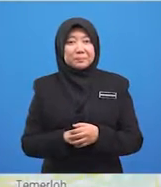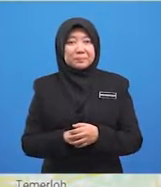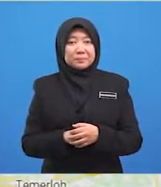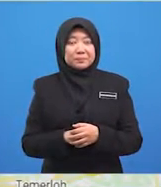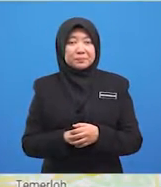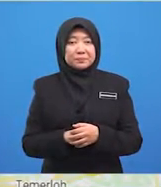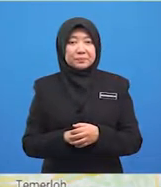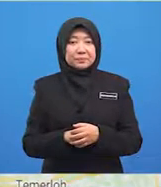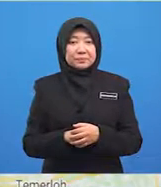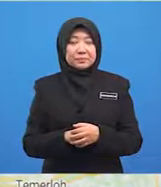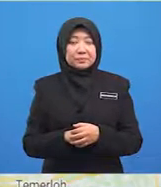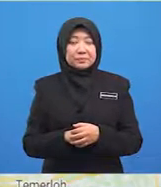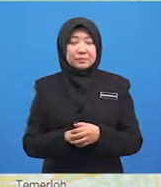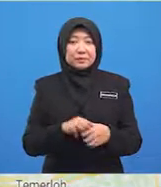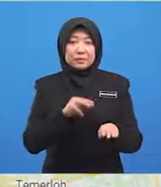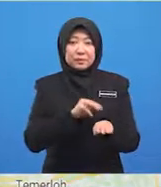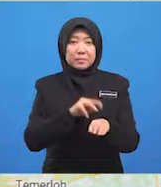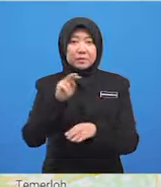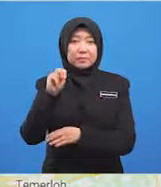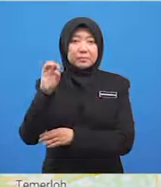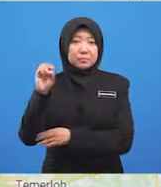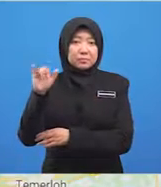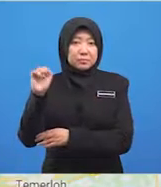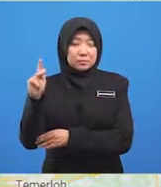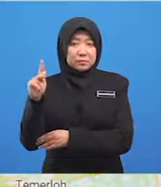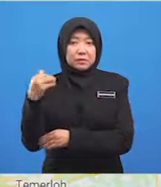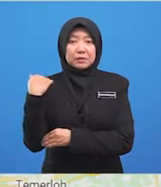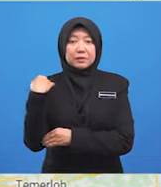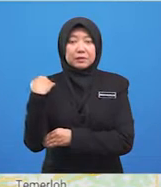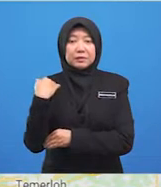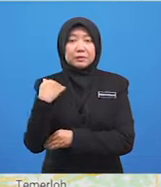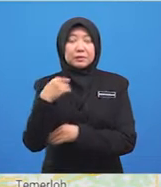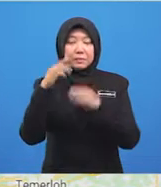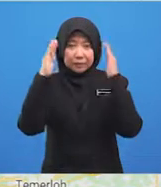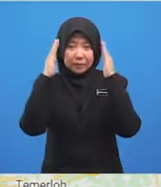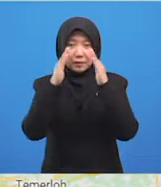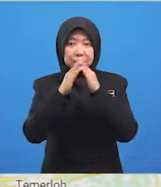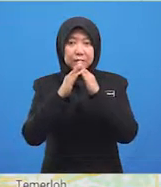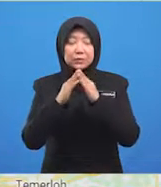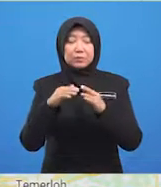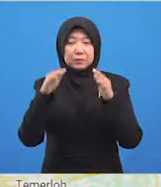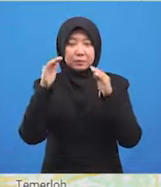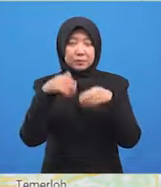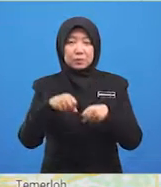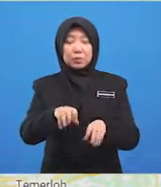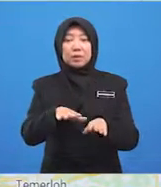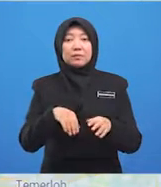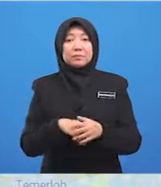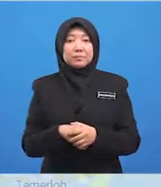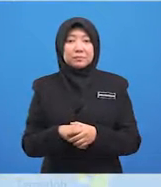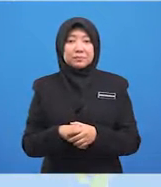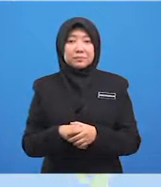wanitanya the Kwon yool itik ulek berapa dibuat kecil dan sungai tembeling di Pahang